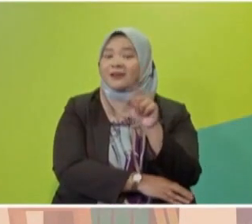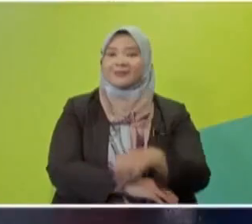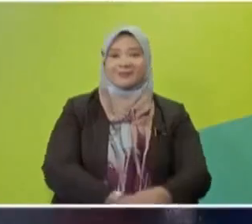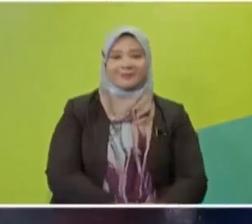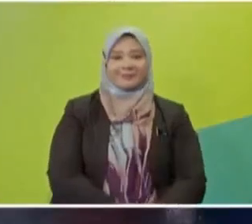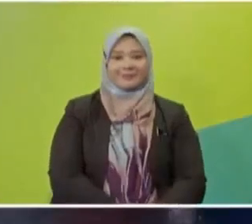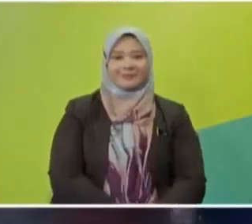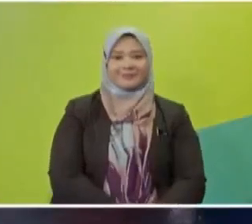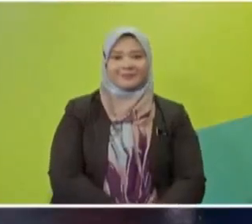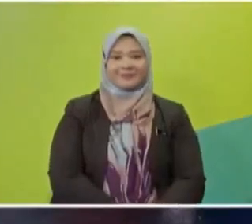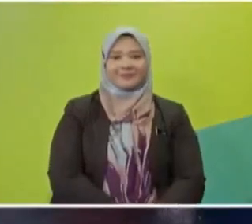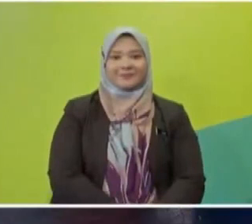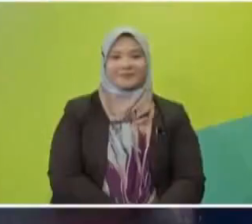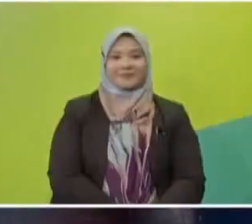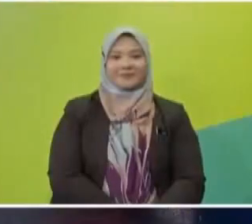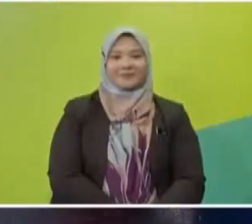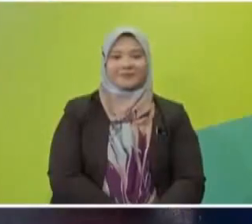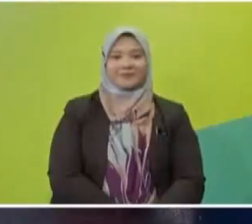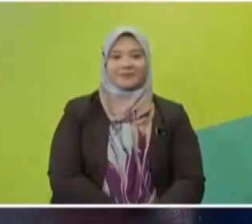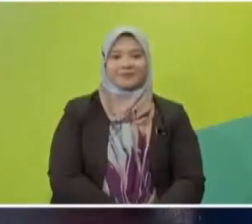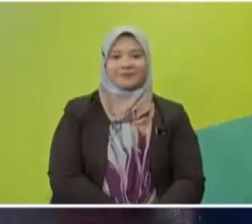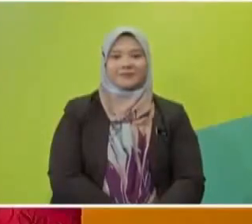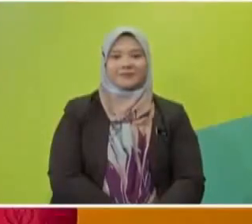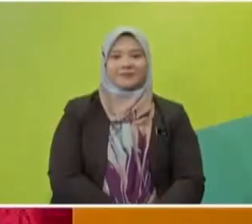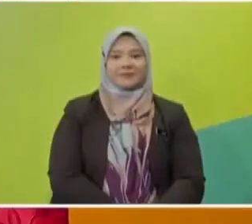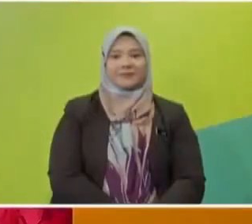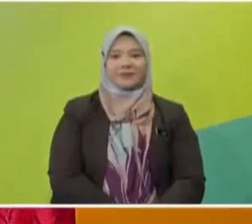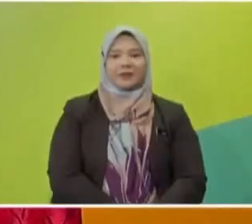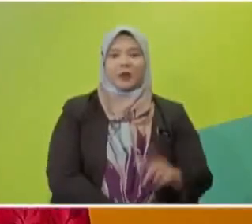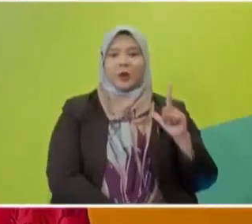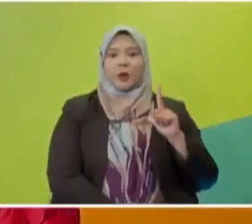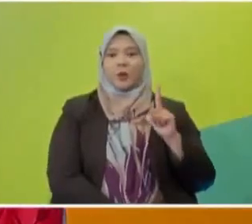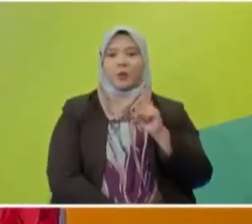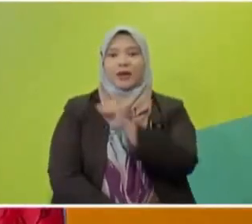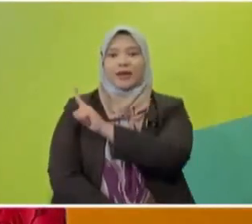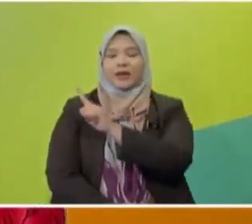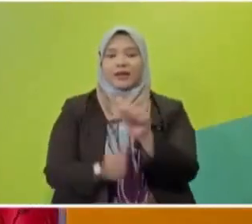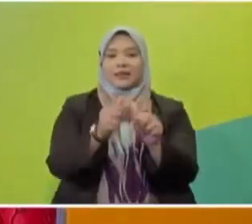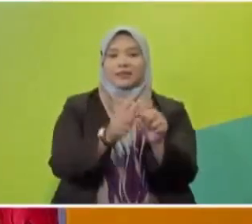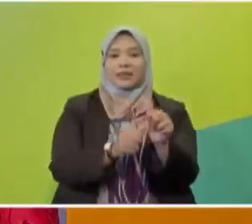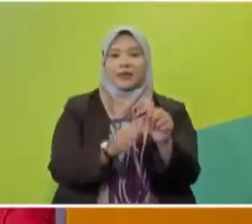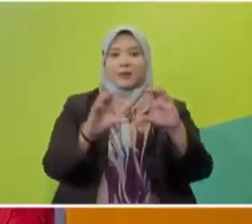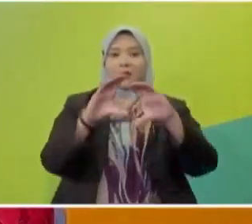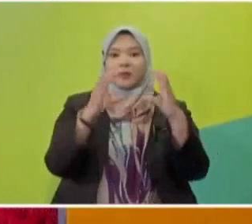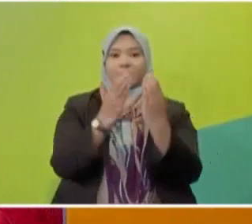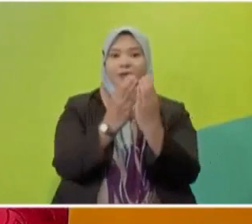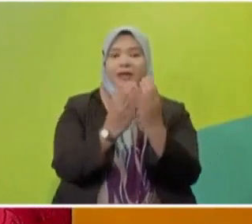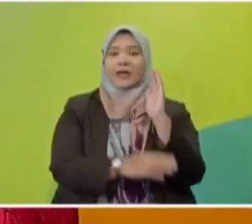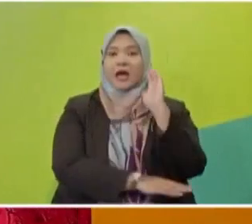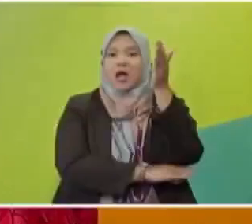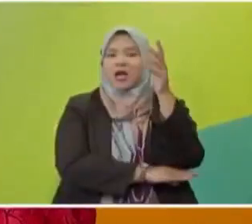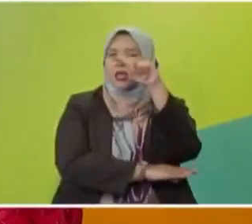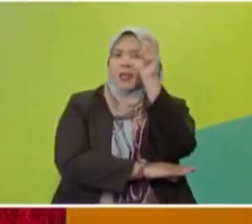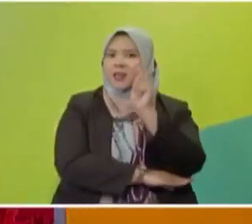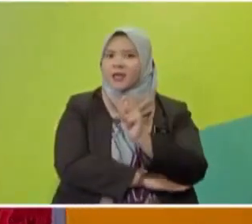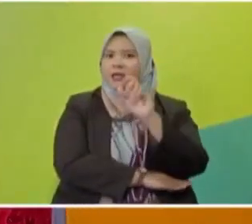Baiklah, wakil kumpulan akan memberi frasa dan kumpulan lawan akan menyatakan maksud. Kita